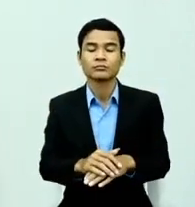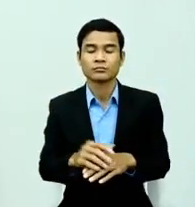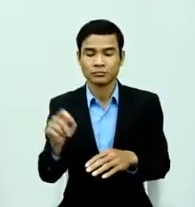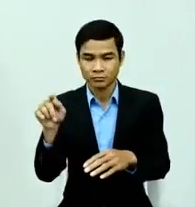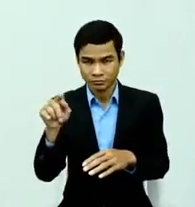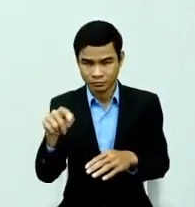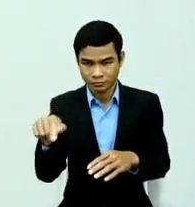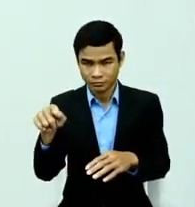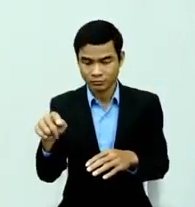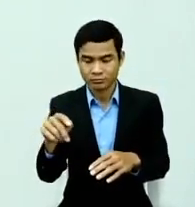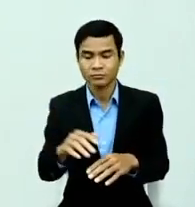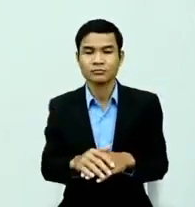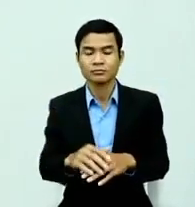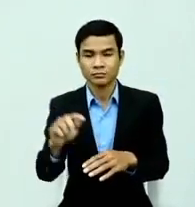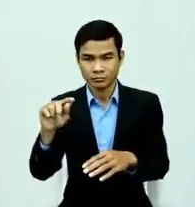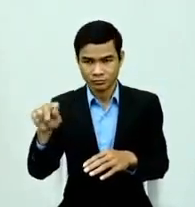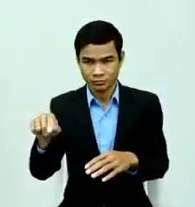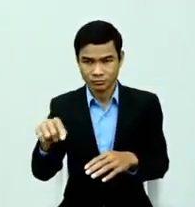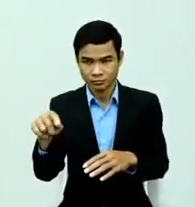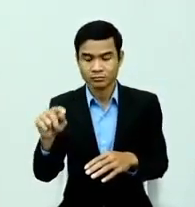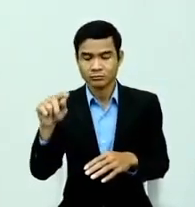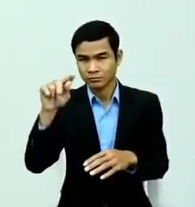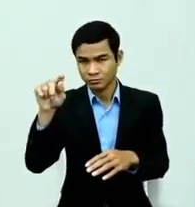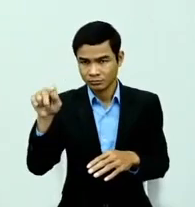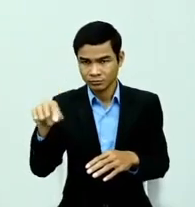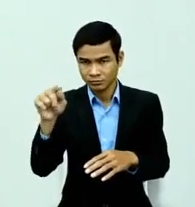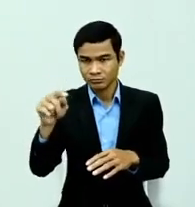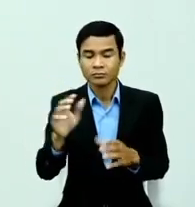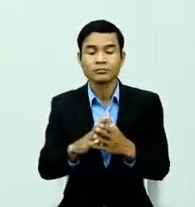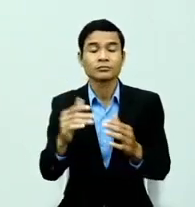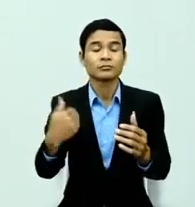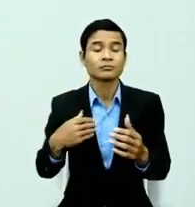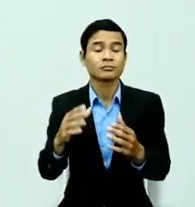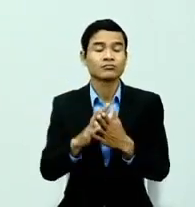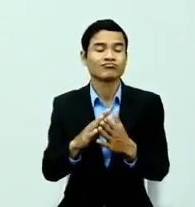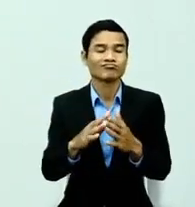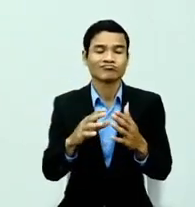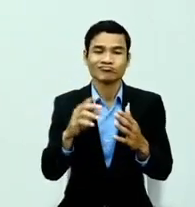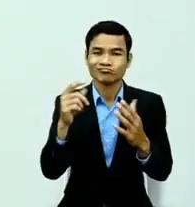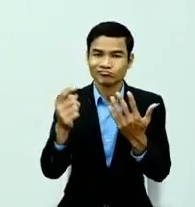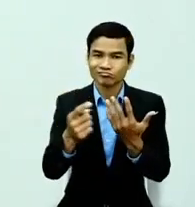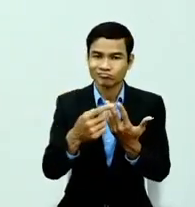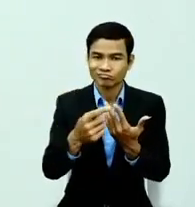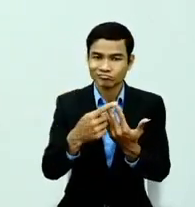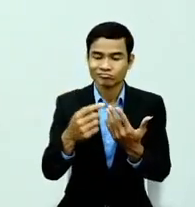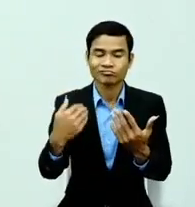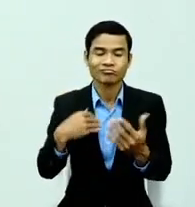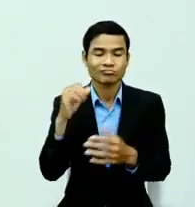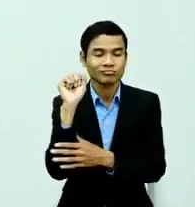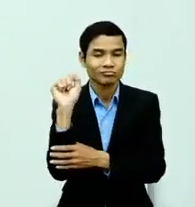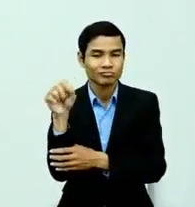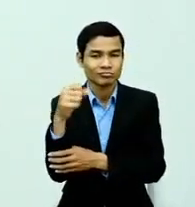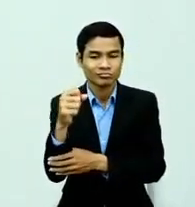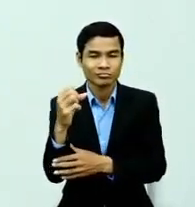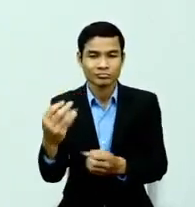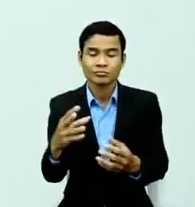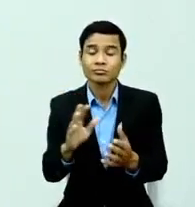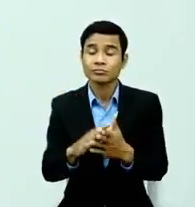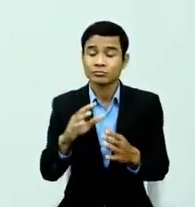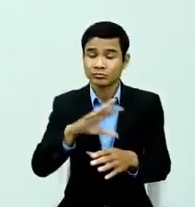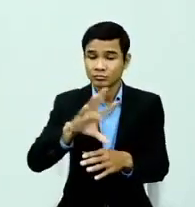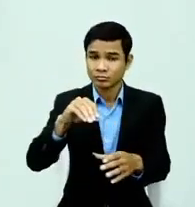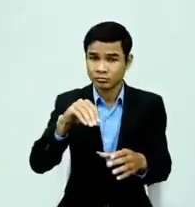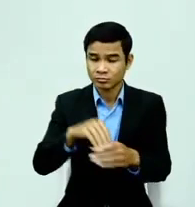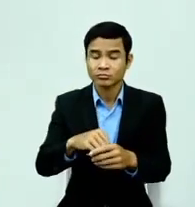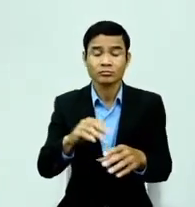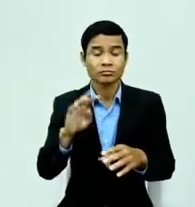នាចាអញ្ចឹងស្រអស់របស់យើងមានប៉ុន្មានចលនាដែរកូនចាស្រអស់របស់យើង